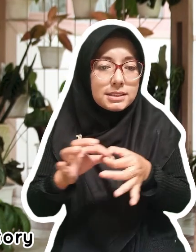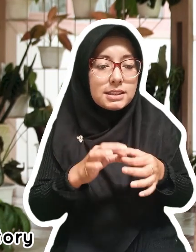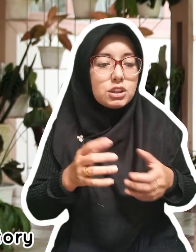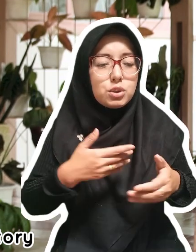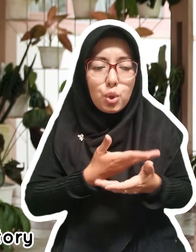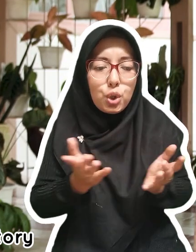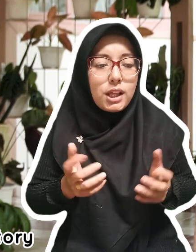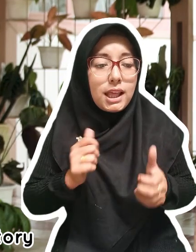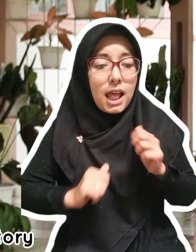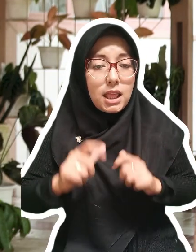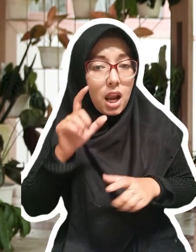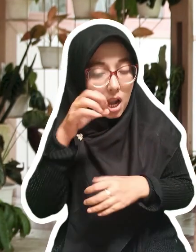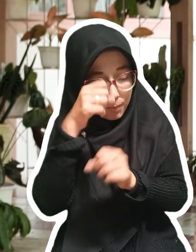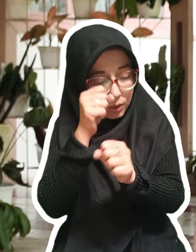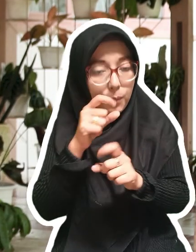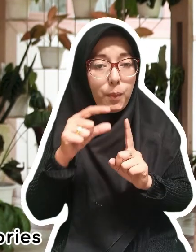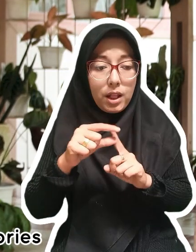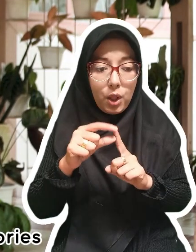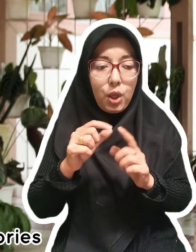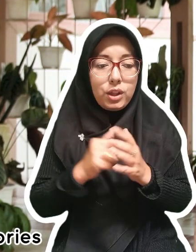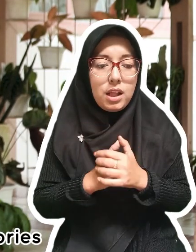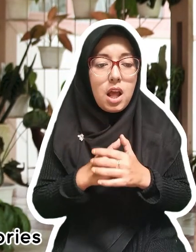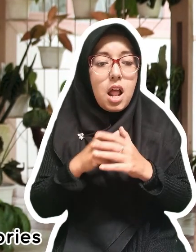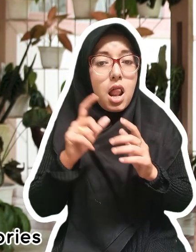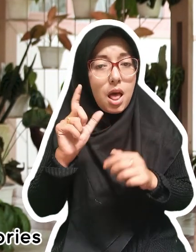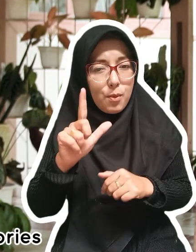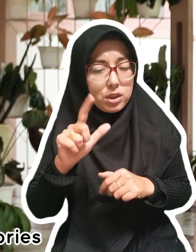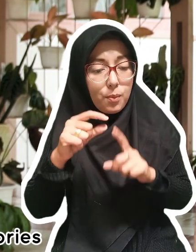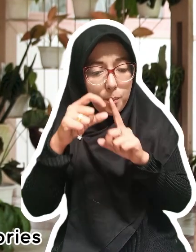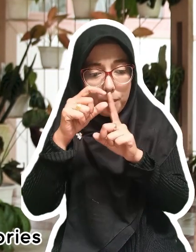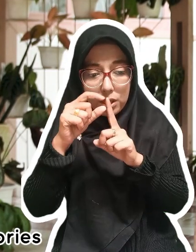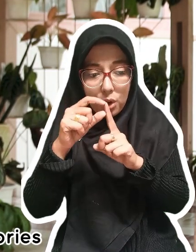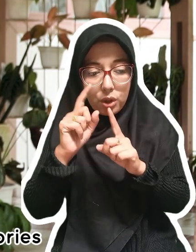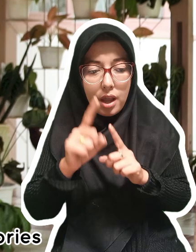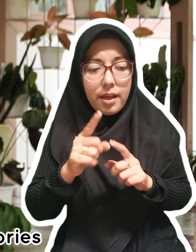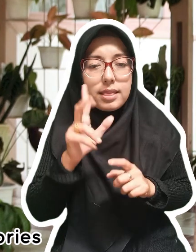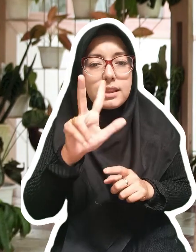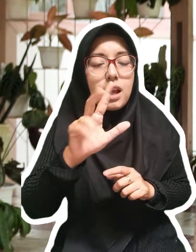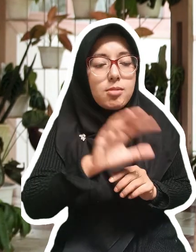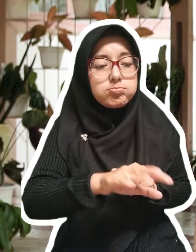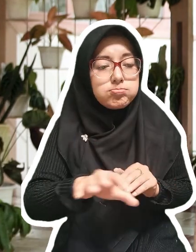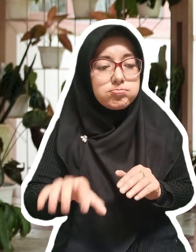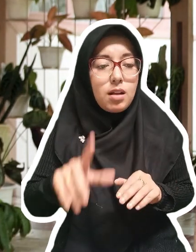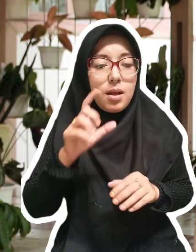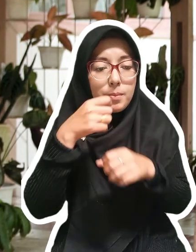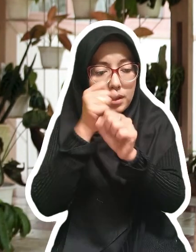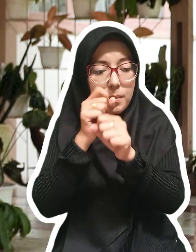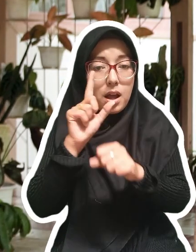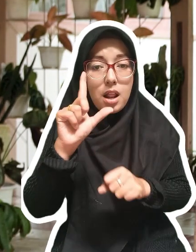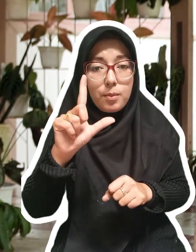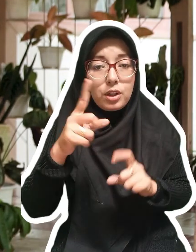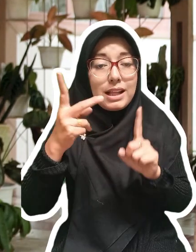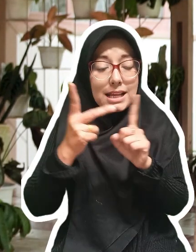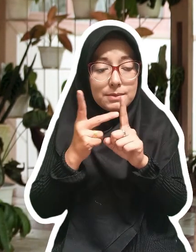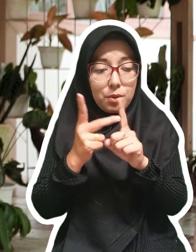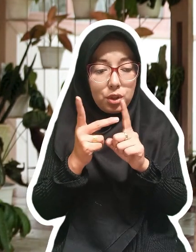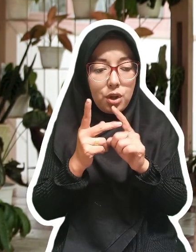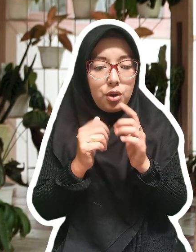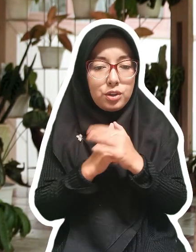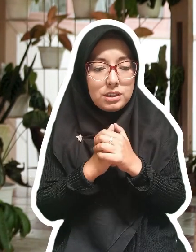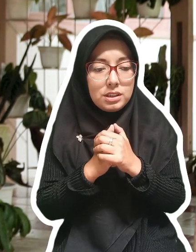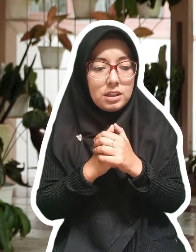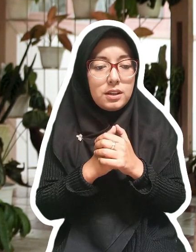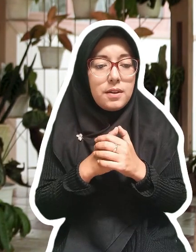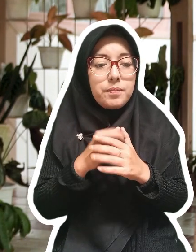di laboratorium patologi. Di laboratorium patologi terdiri dari 3 laboratorium. Yang pertama adalah laboratorium histopatologi,